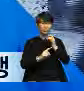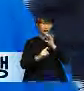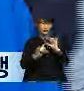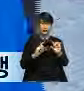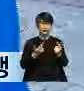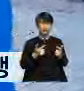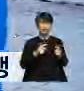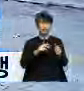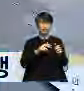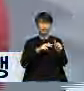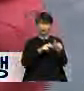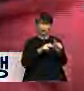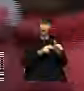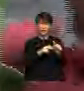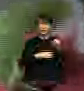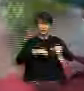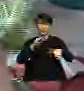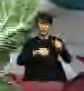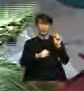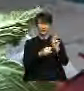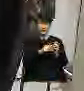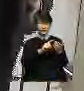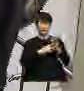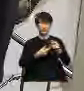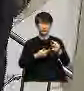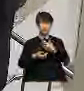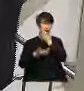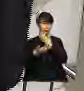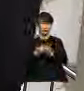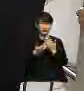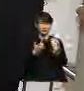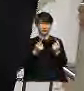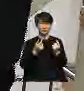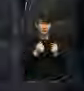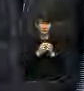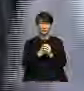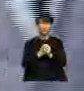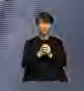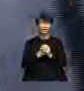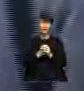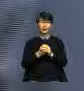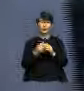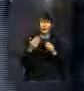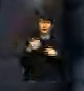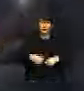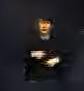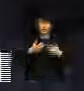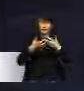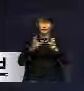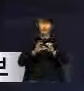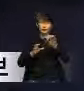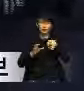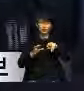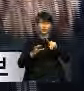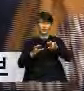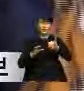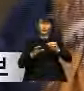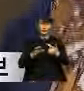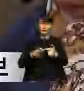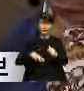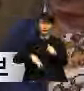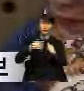아니라 후보별 차별성을 부각시키는 점도 중요한 대목입니다. 여기에 정의당 유상진 예비후보도 총선